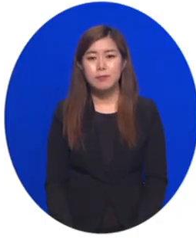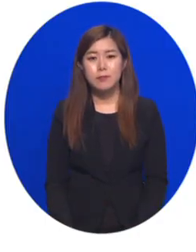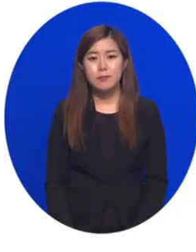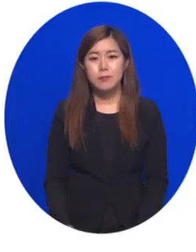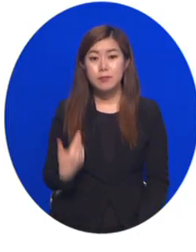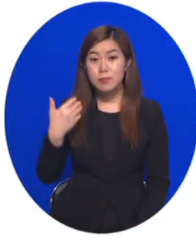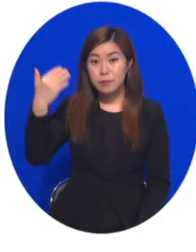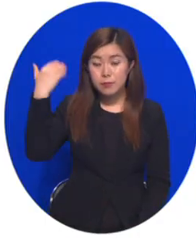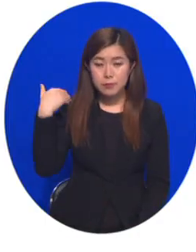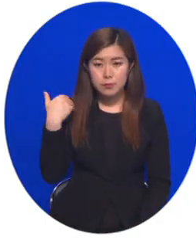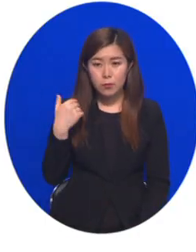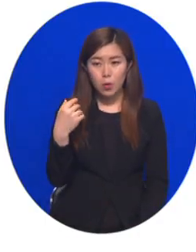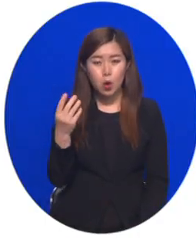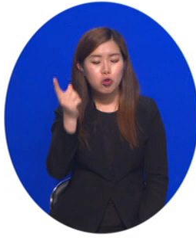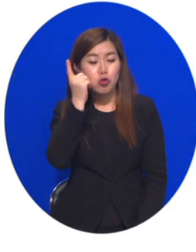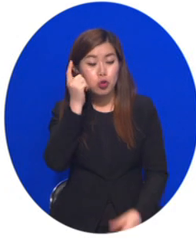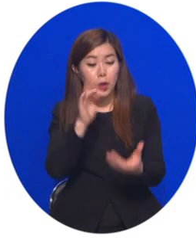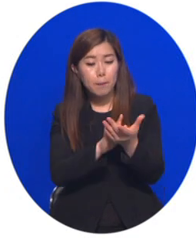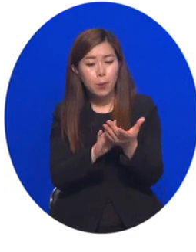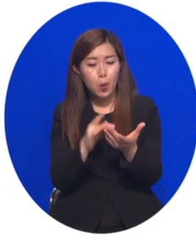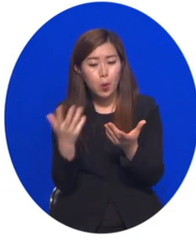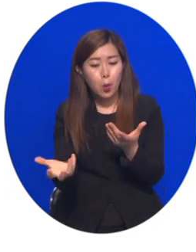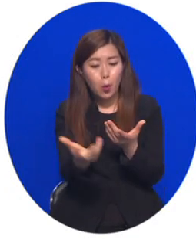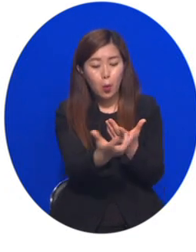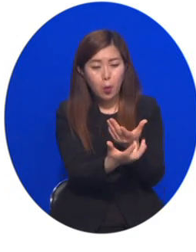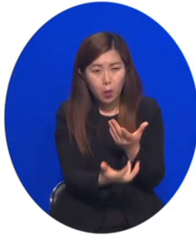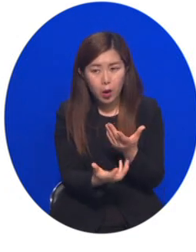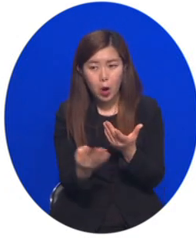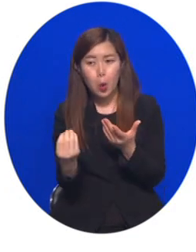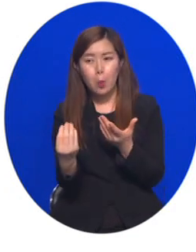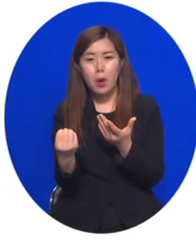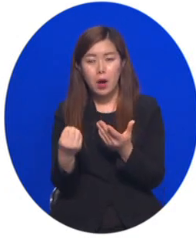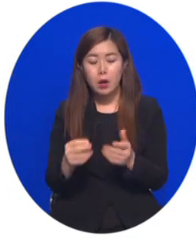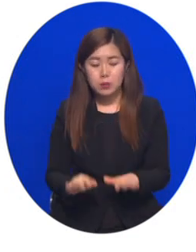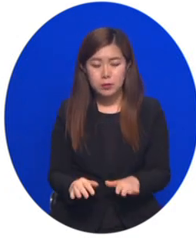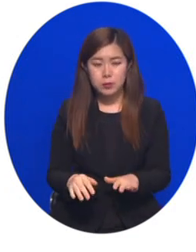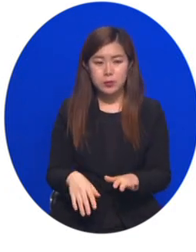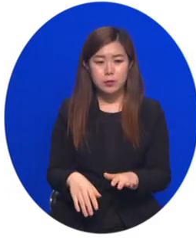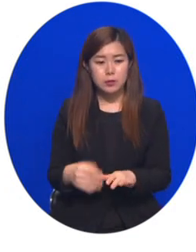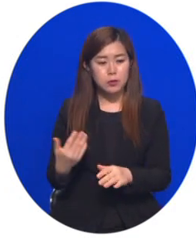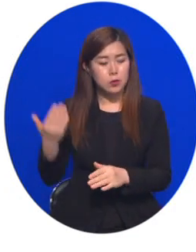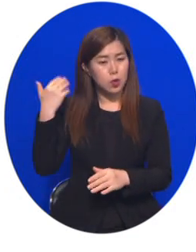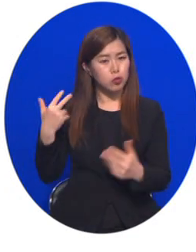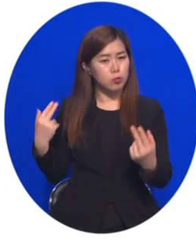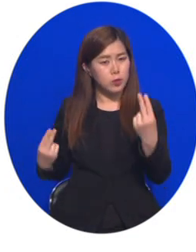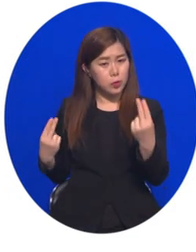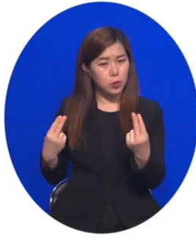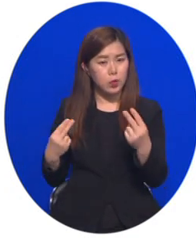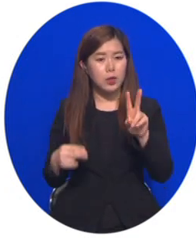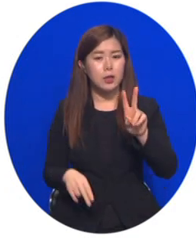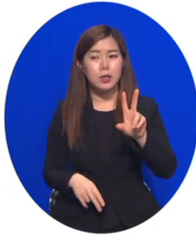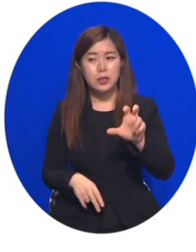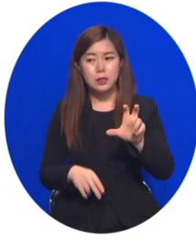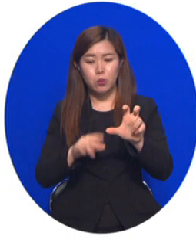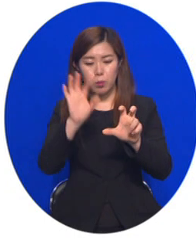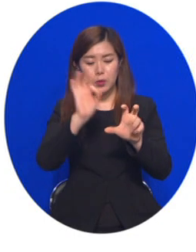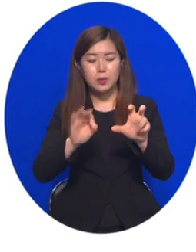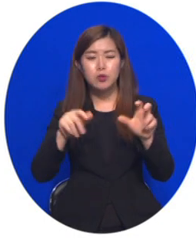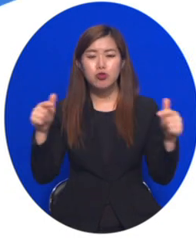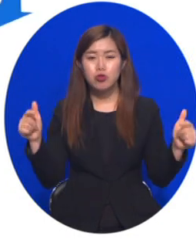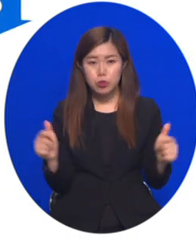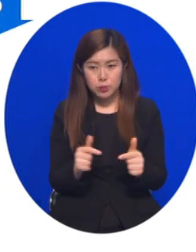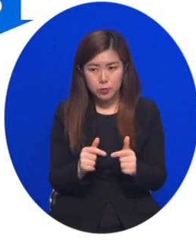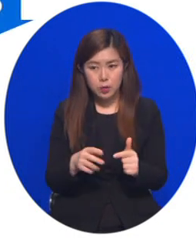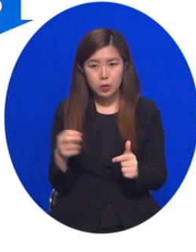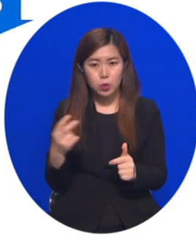지난 주말 수도권 휴대폰 이동량은 거리두기 강화 직전 주말과 비교해 25.2% 줄었습니다. 또